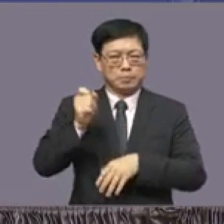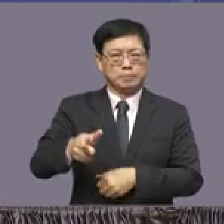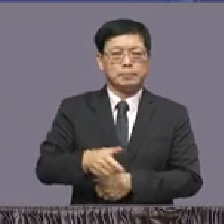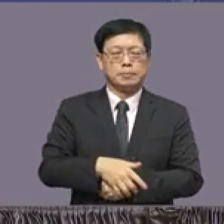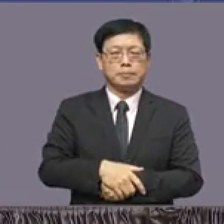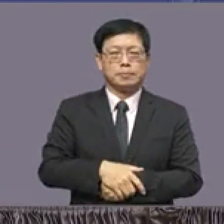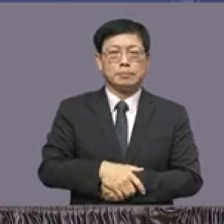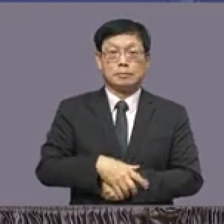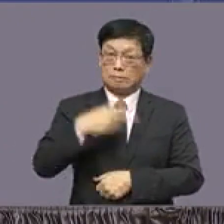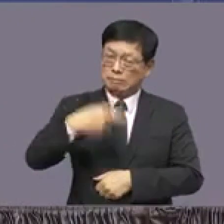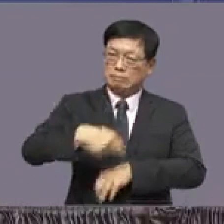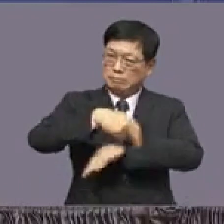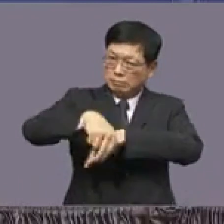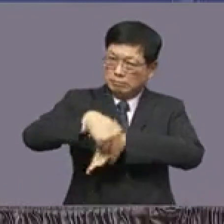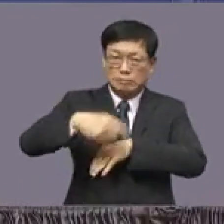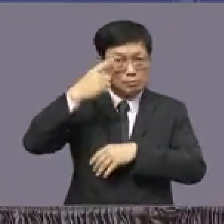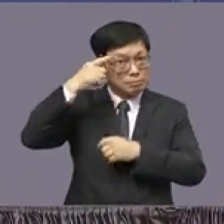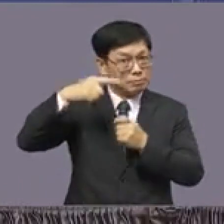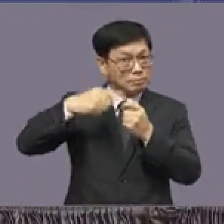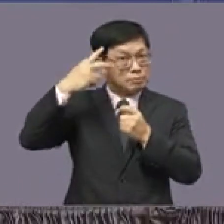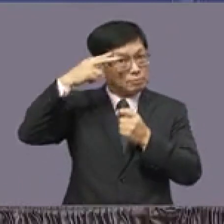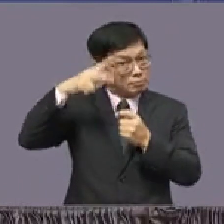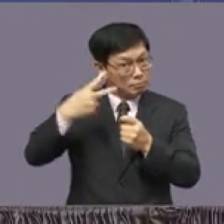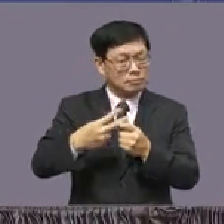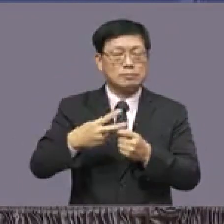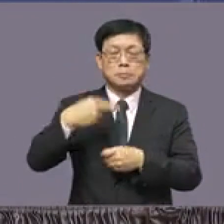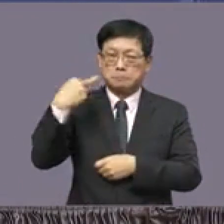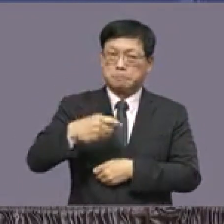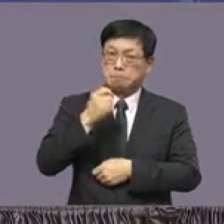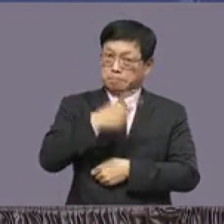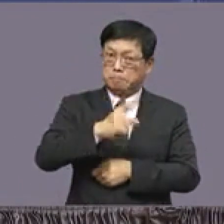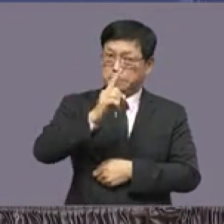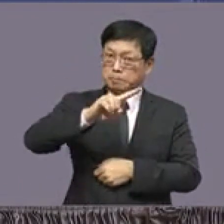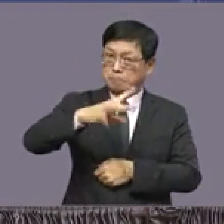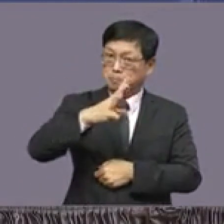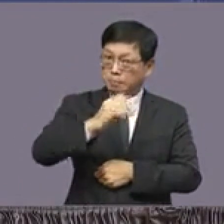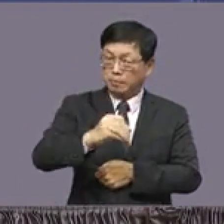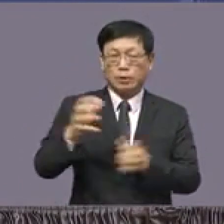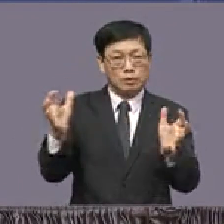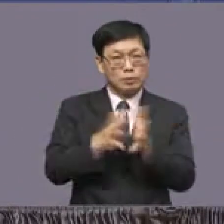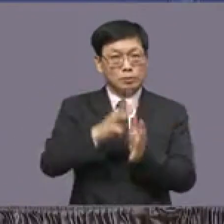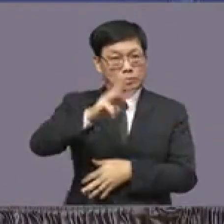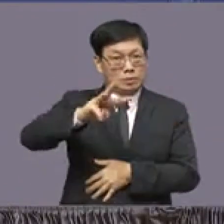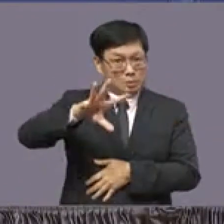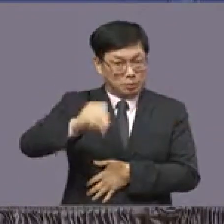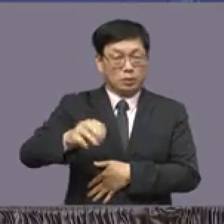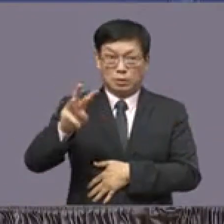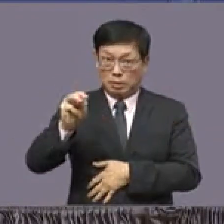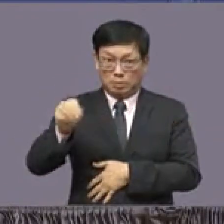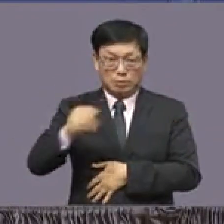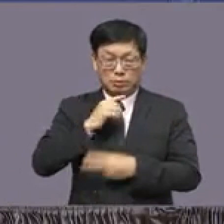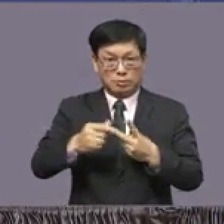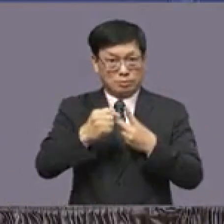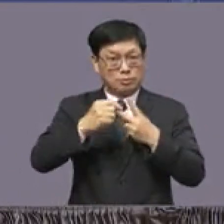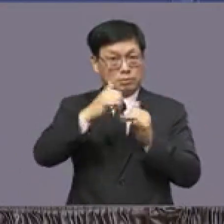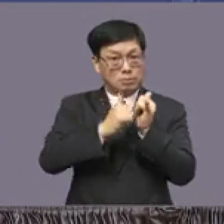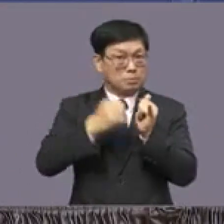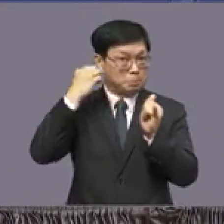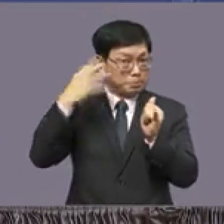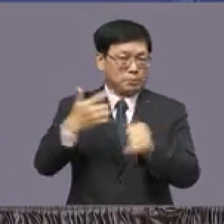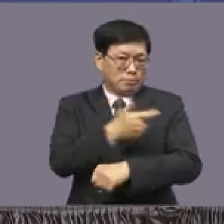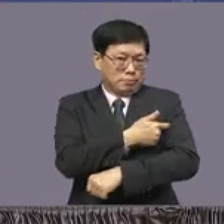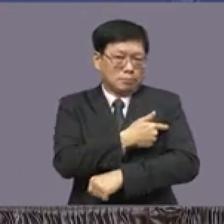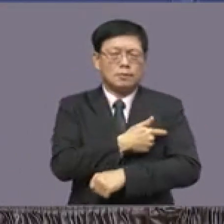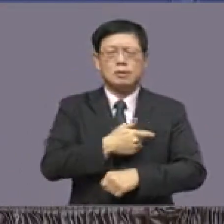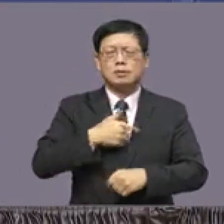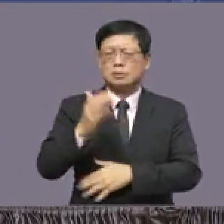那也在规划明后年各采购1500万剂，总共3000万剂 Moderna 的次世代疫苗。也就是政府在